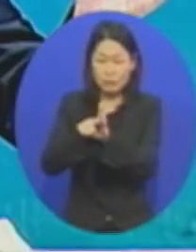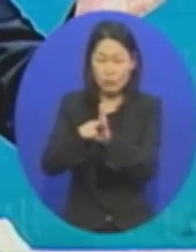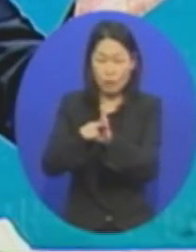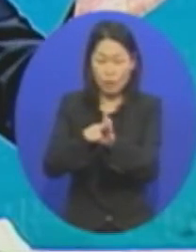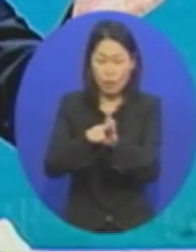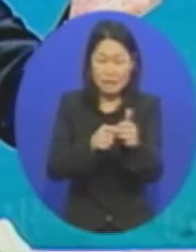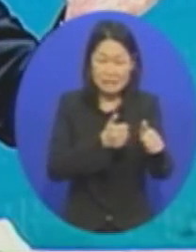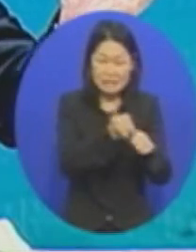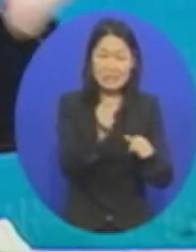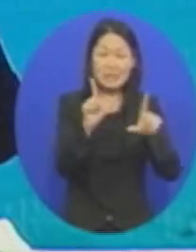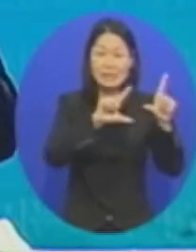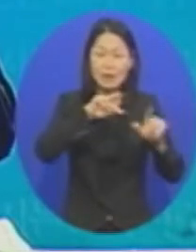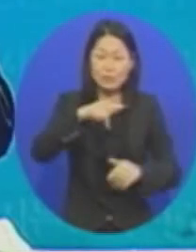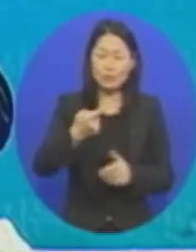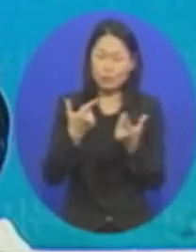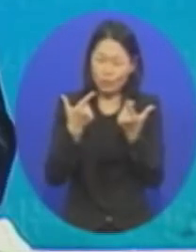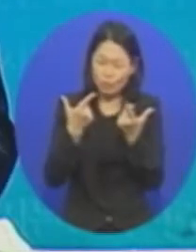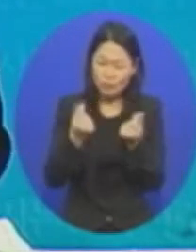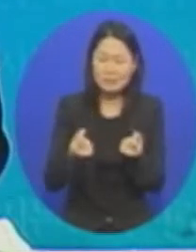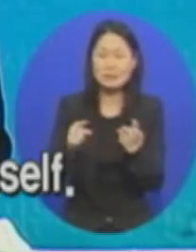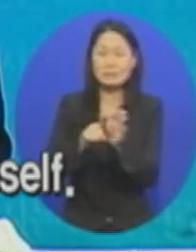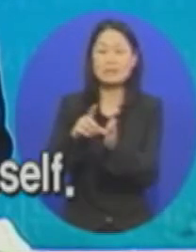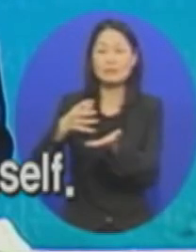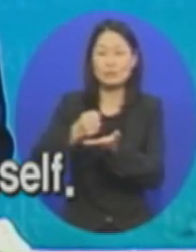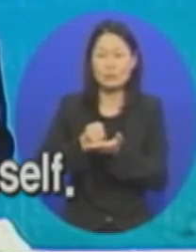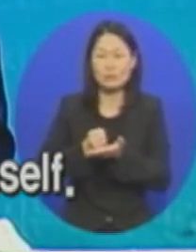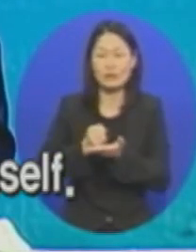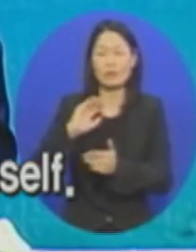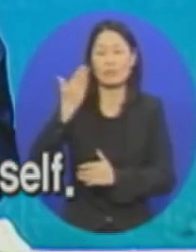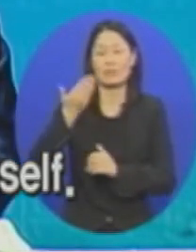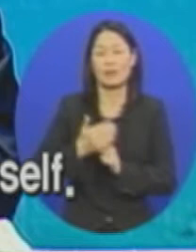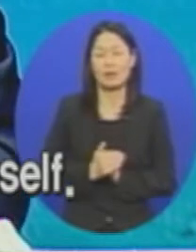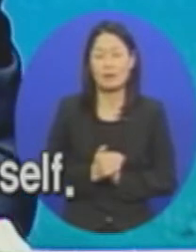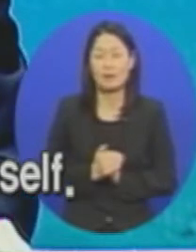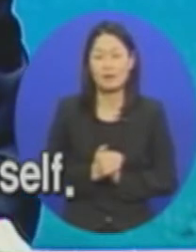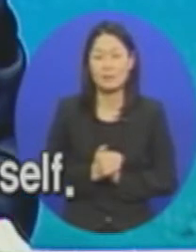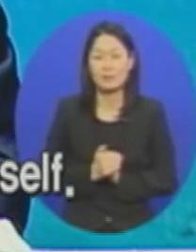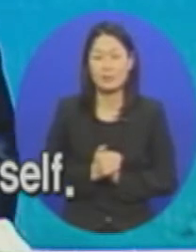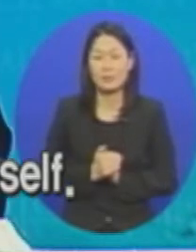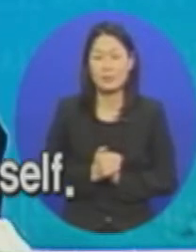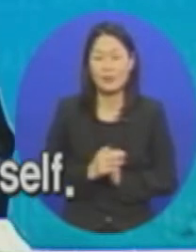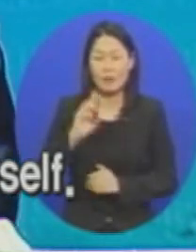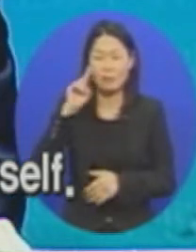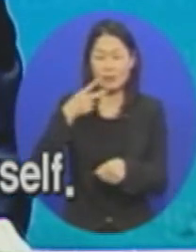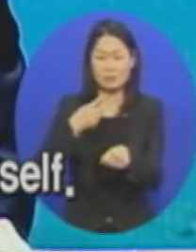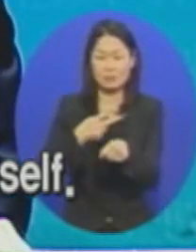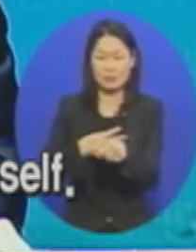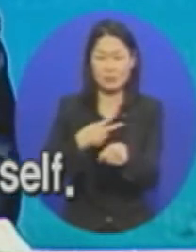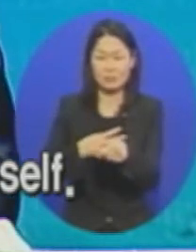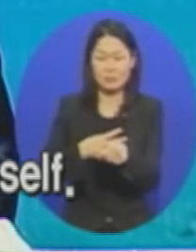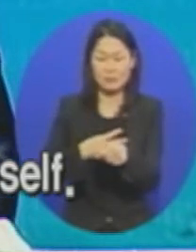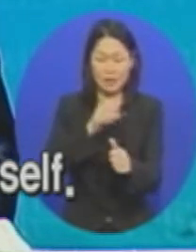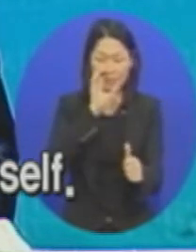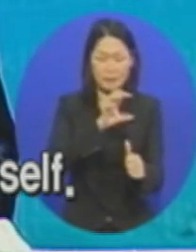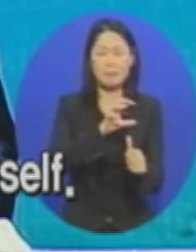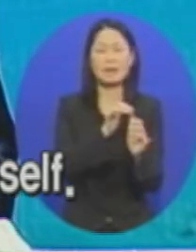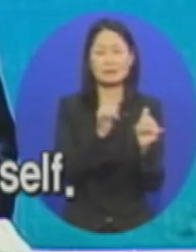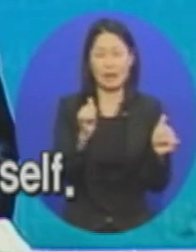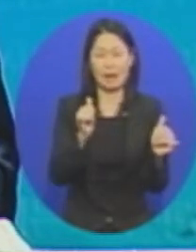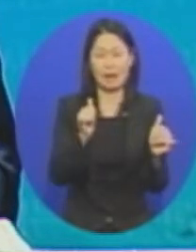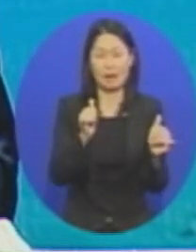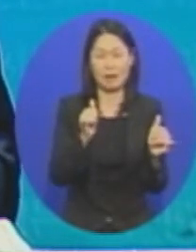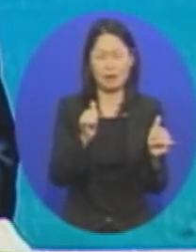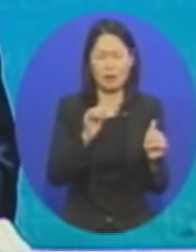삶 도 똑같이 믿음으로 받아 달 사도 바울은 핍박 자였습니다